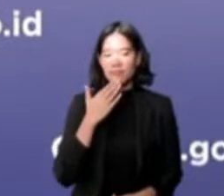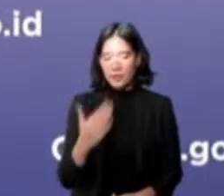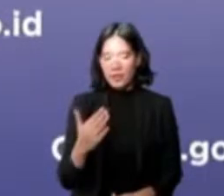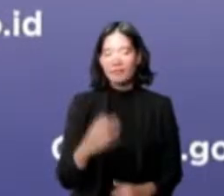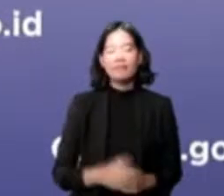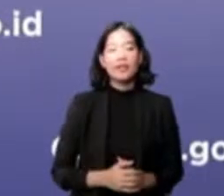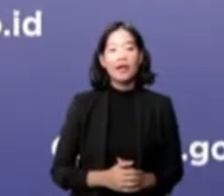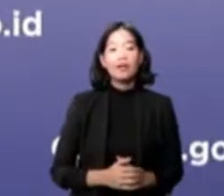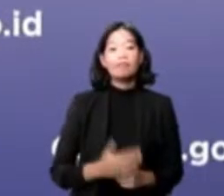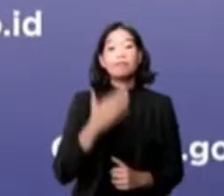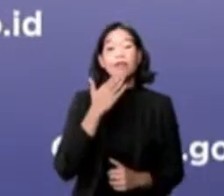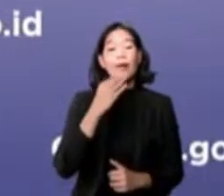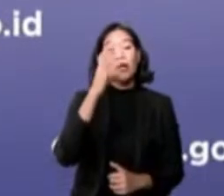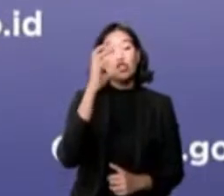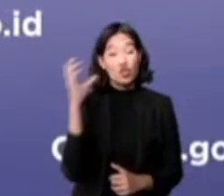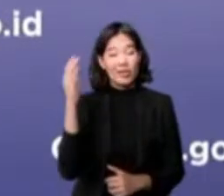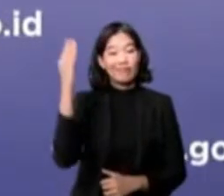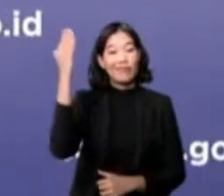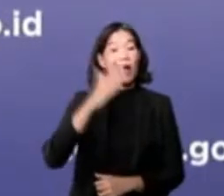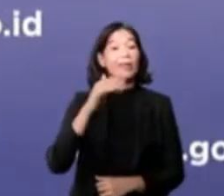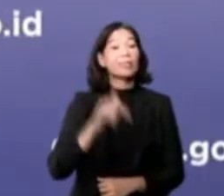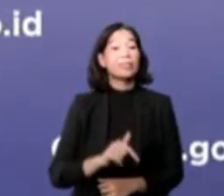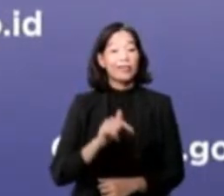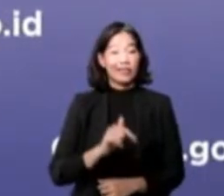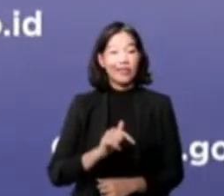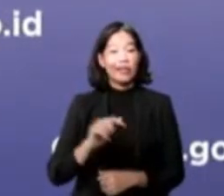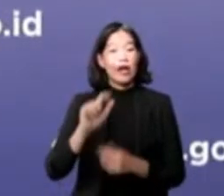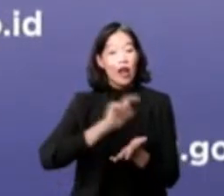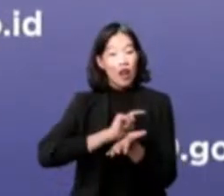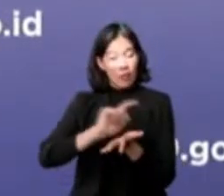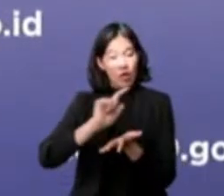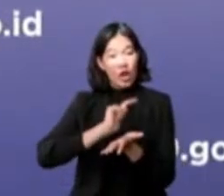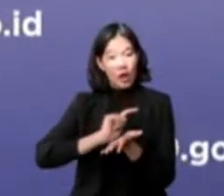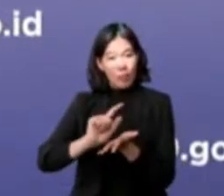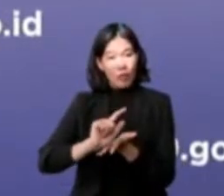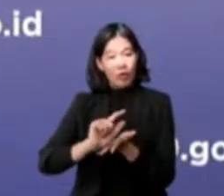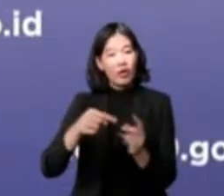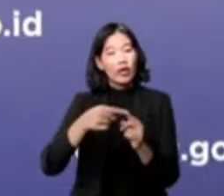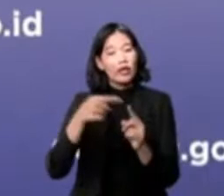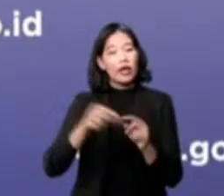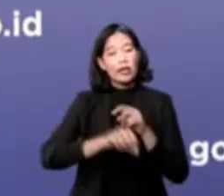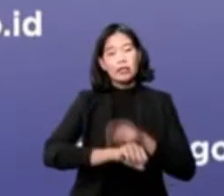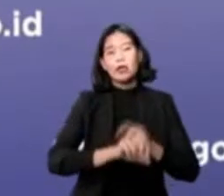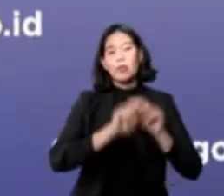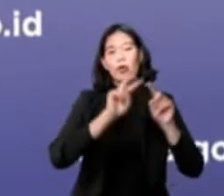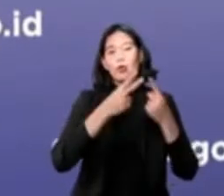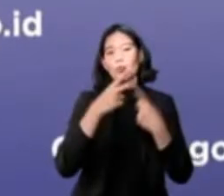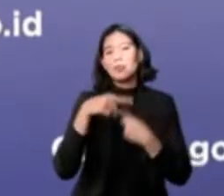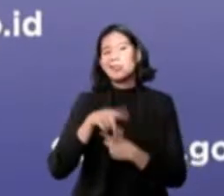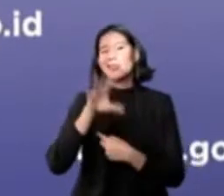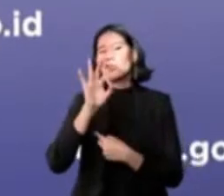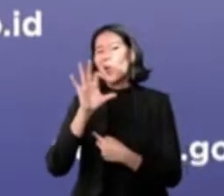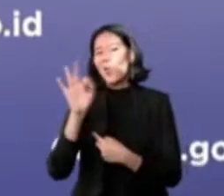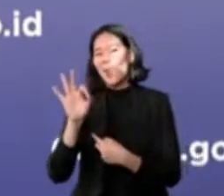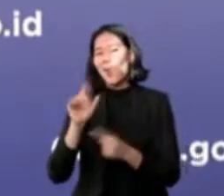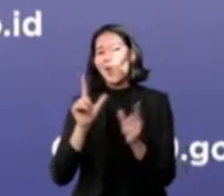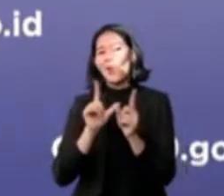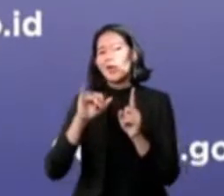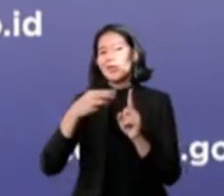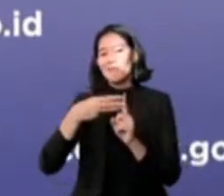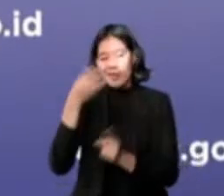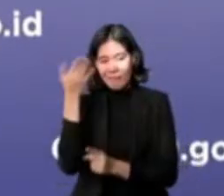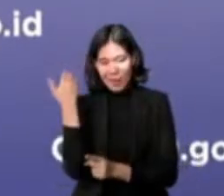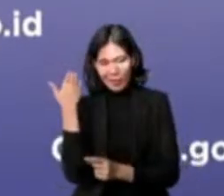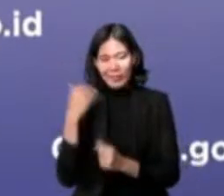Terima kasih Dr. Raisa. Saudara-saudara selamat sore. Hari ini kita akan update kembali data yang kita himpun dari pukul 12.00 waktu